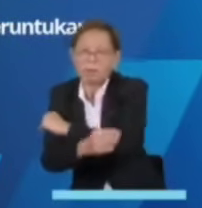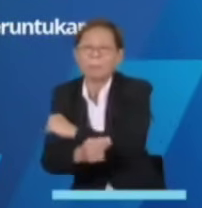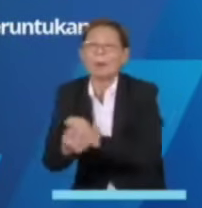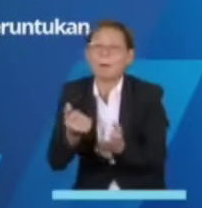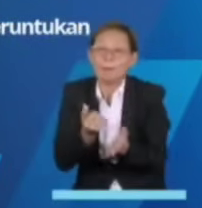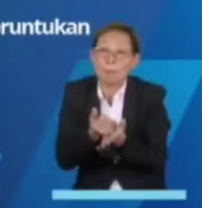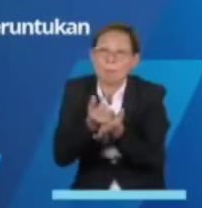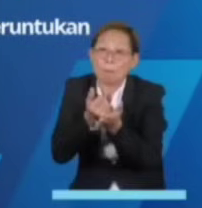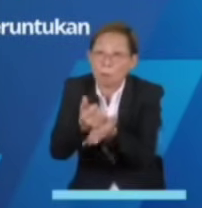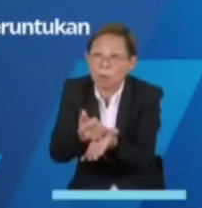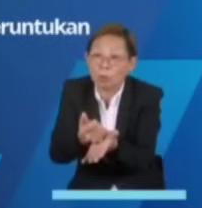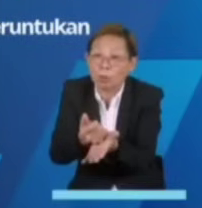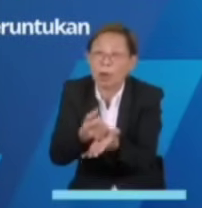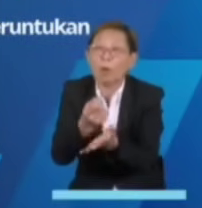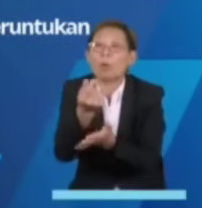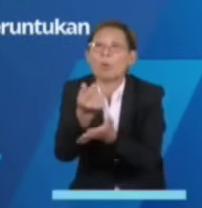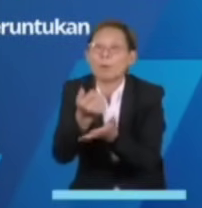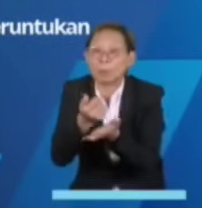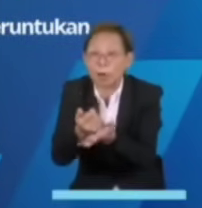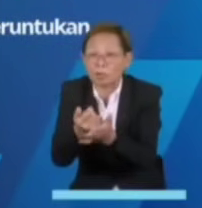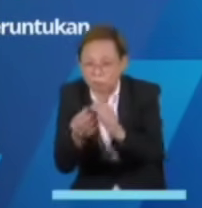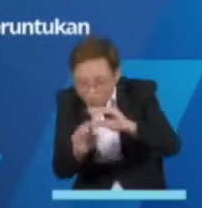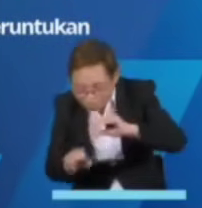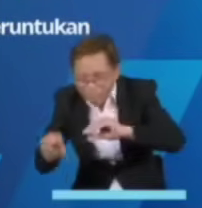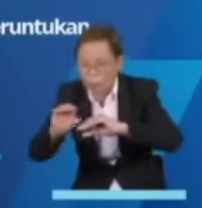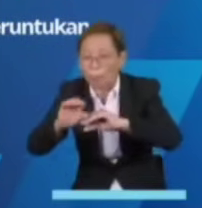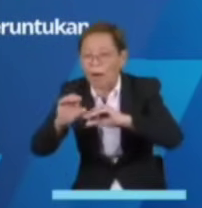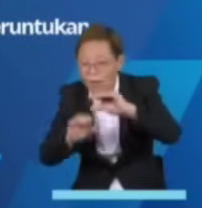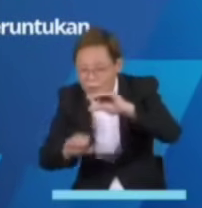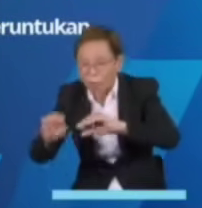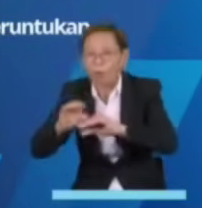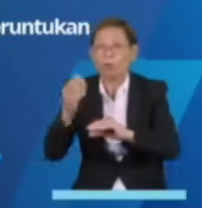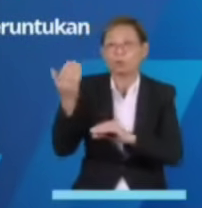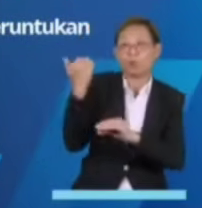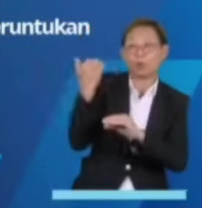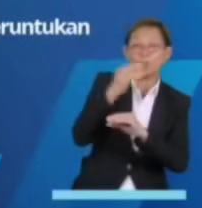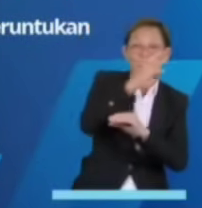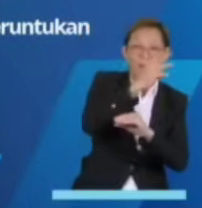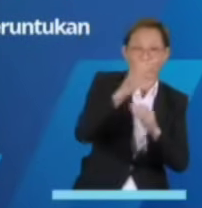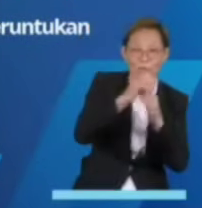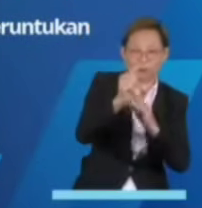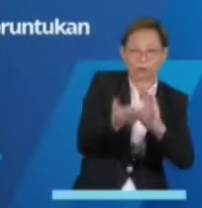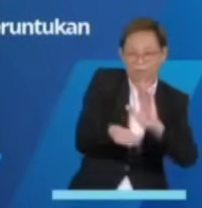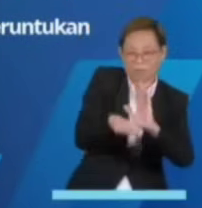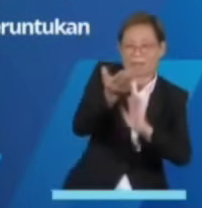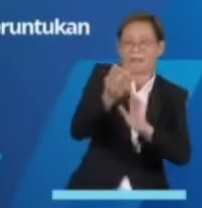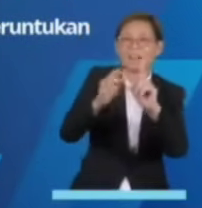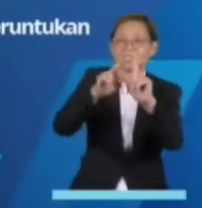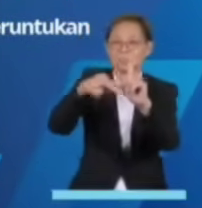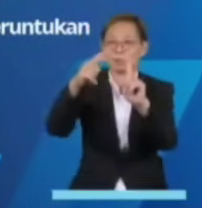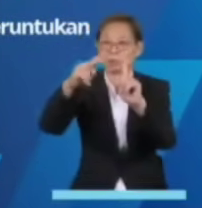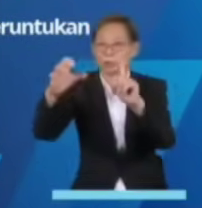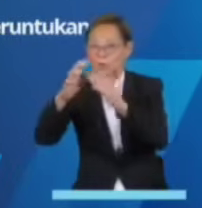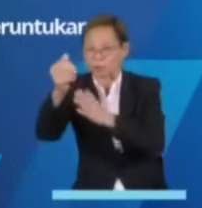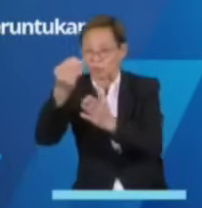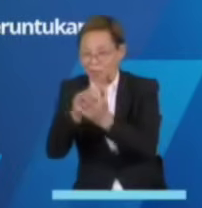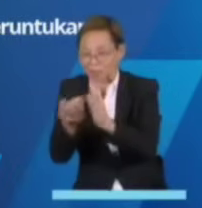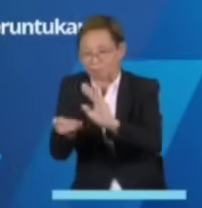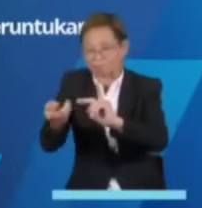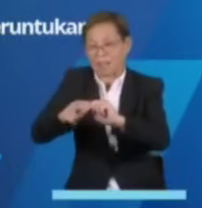nilai bantuan itu bertambah dari dulunya RM600 kepada